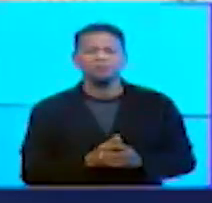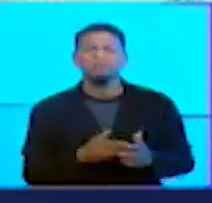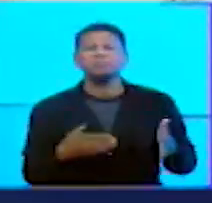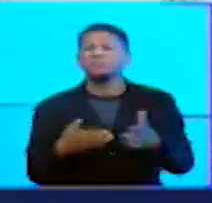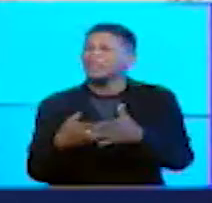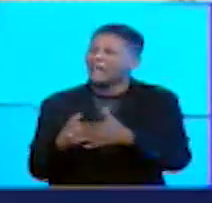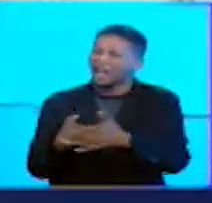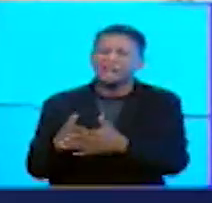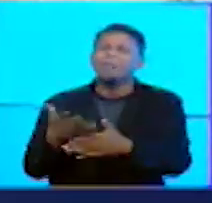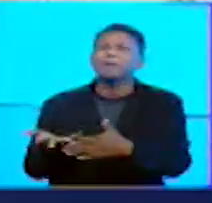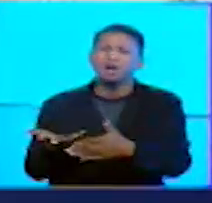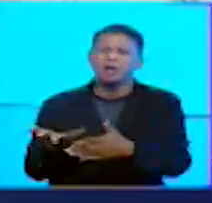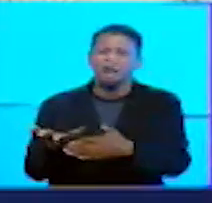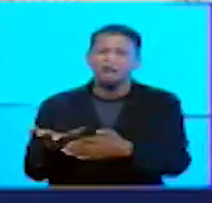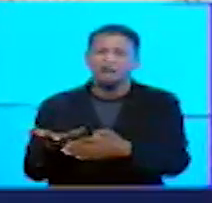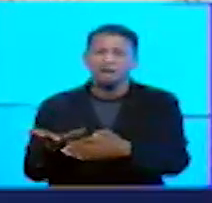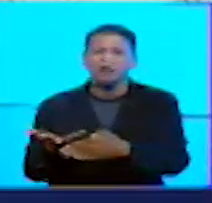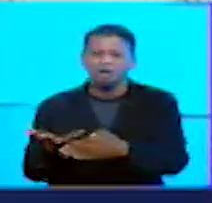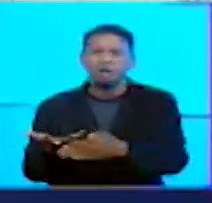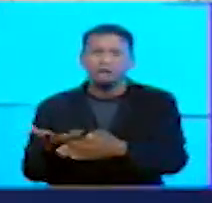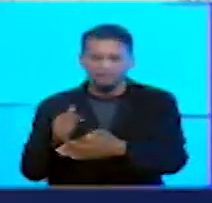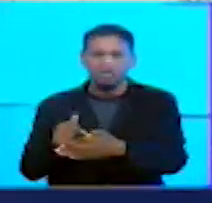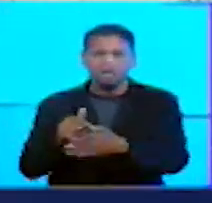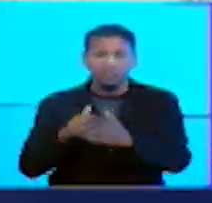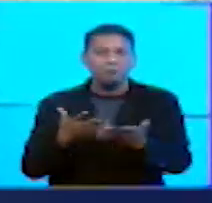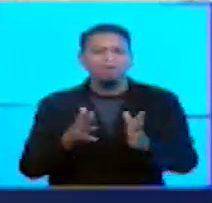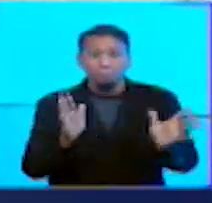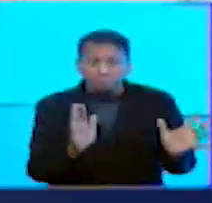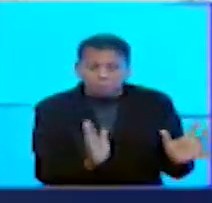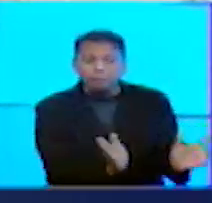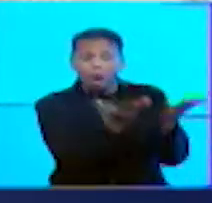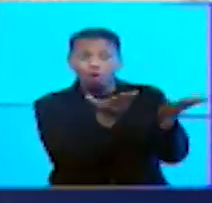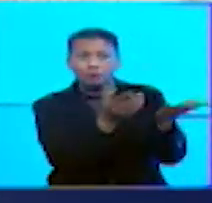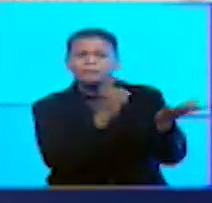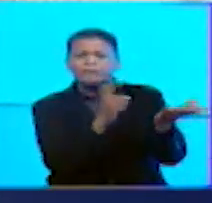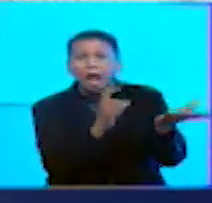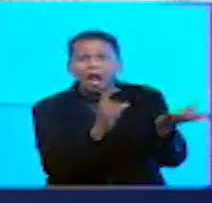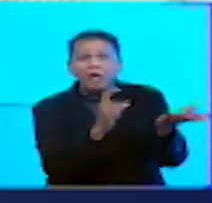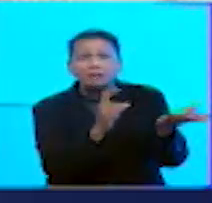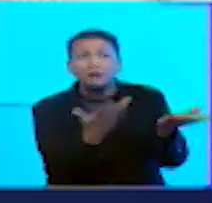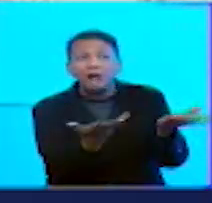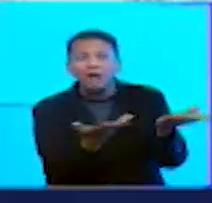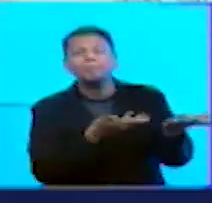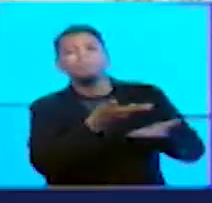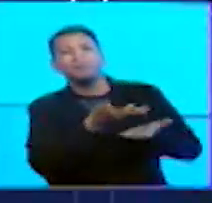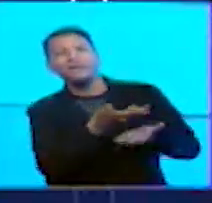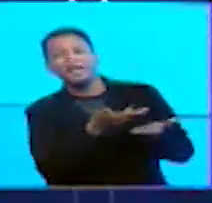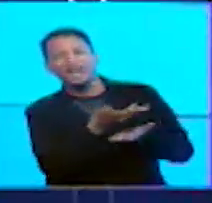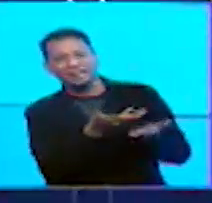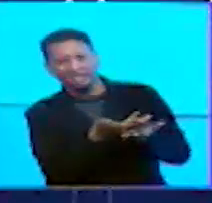saya adalah membangun bagaimana kita juga memiliki layanan yang terbaik, produk-produk ekonomi